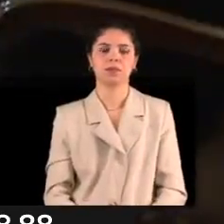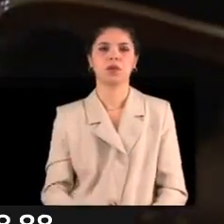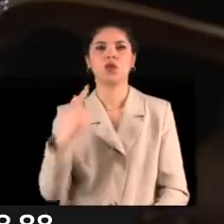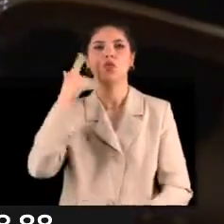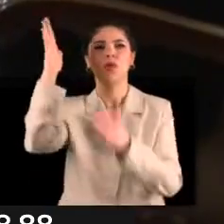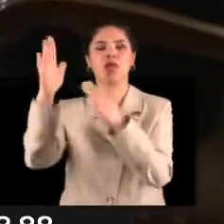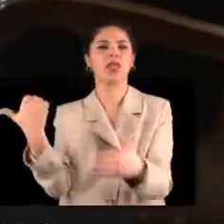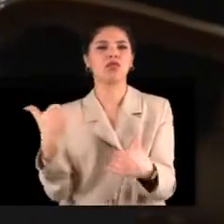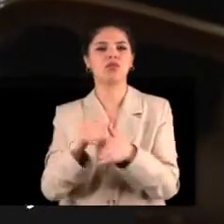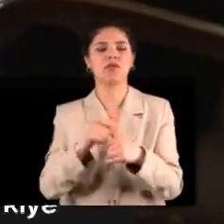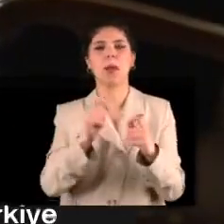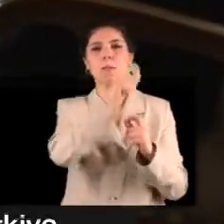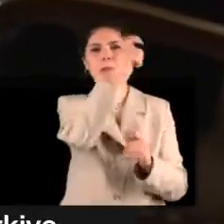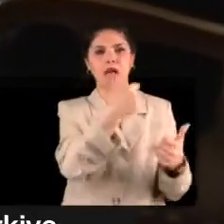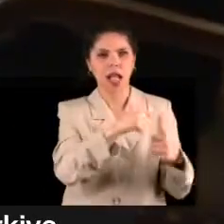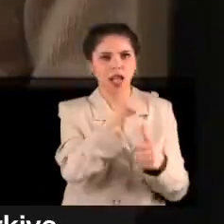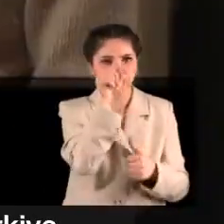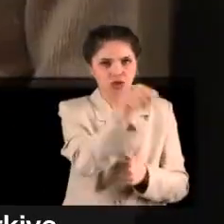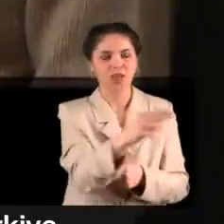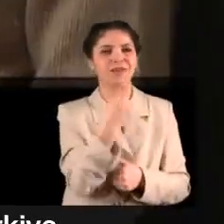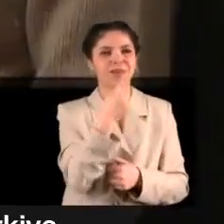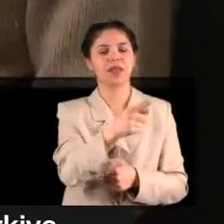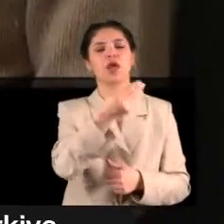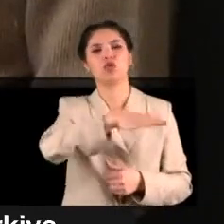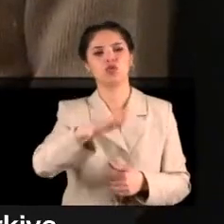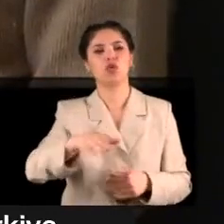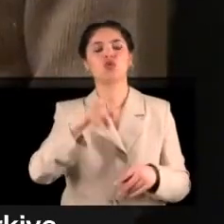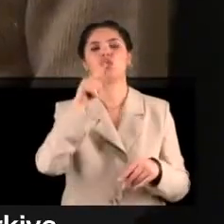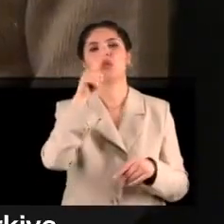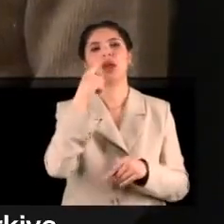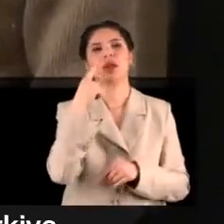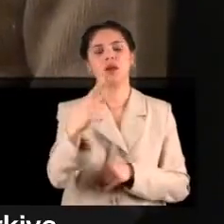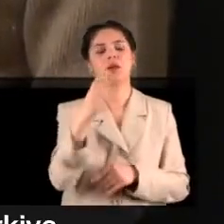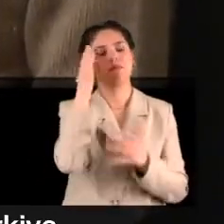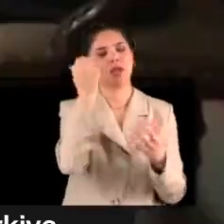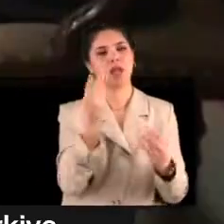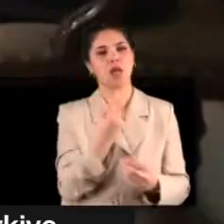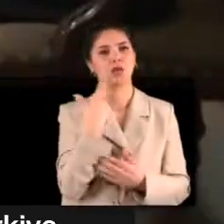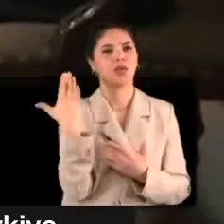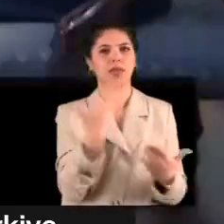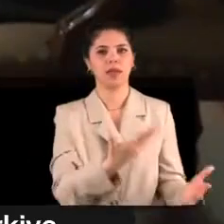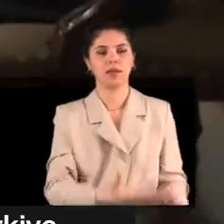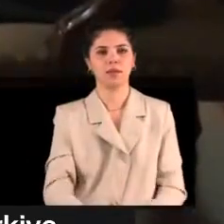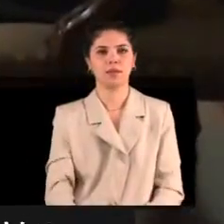Erdoğan çifti, Baykal'ın eşi Olcay Baykal'la çocukları Aslı ve Ataş Baykal'a başsağlığı diledi.